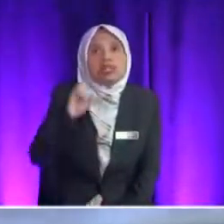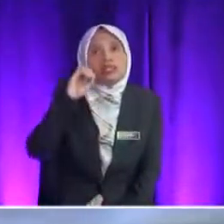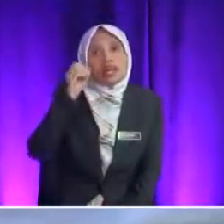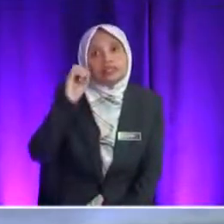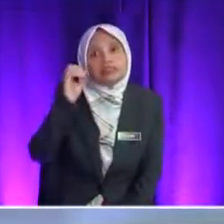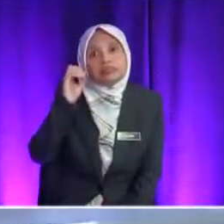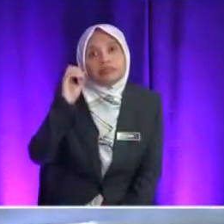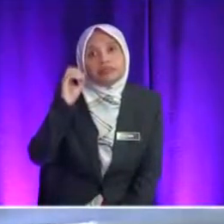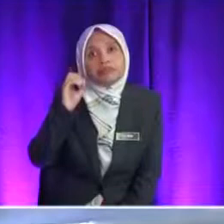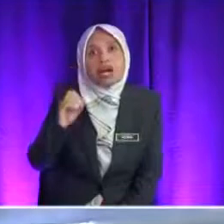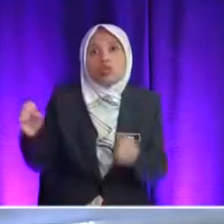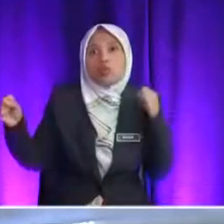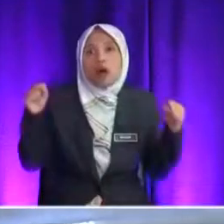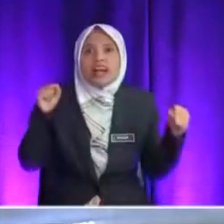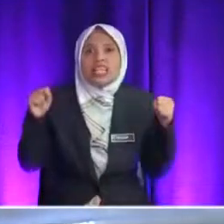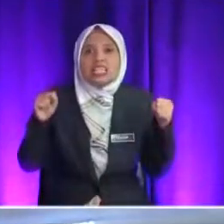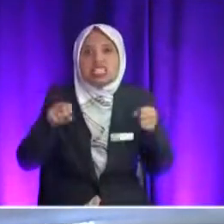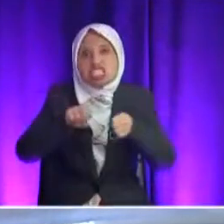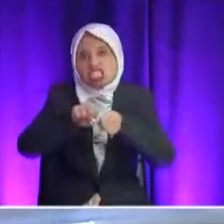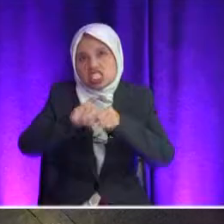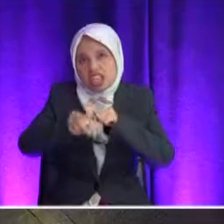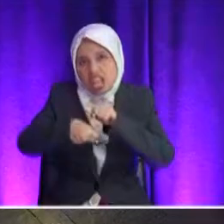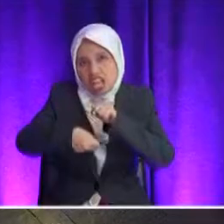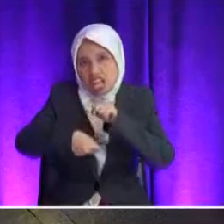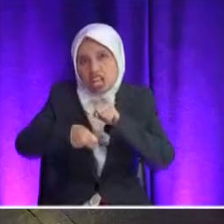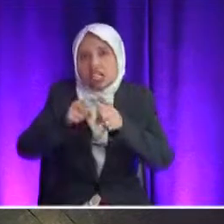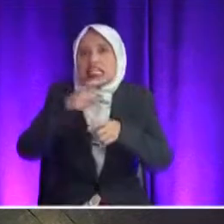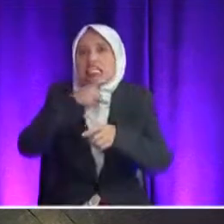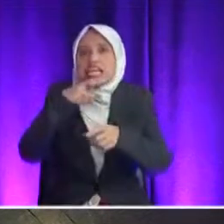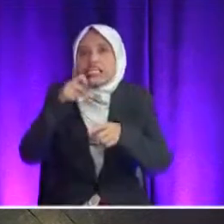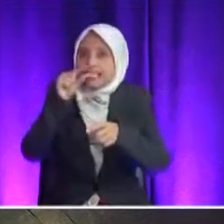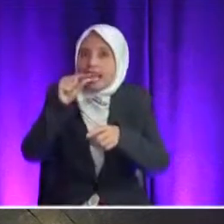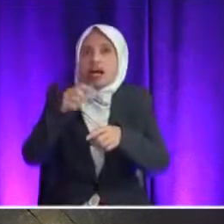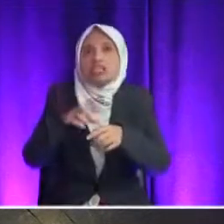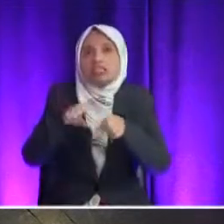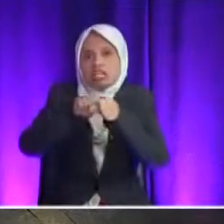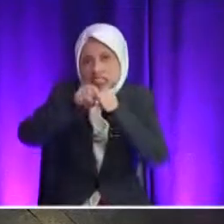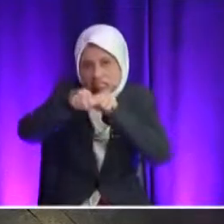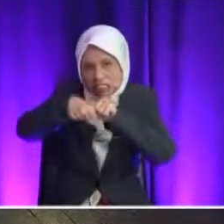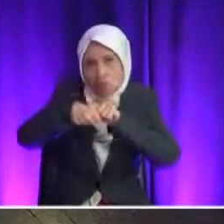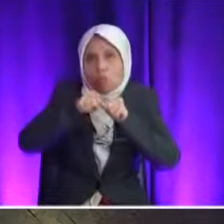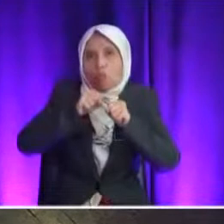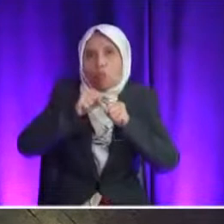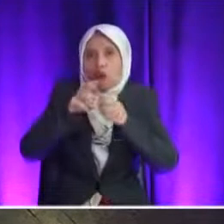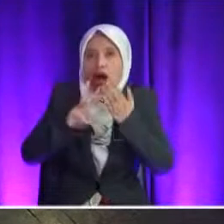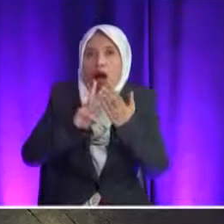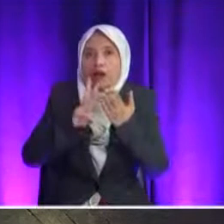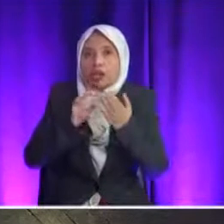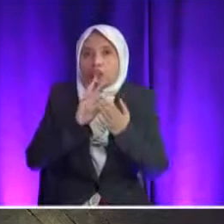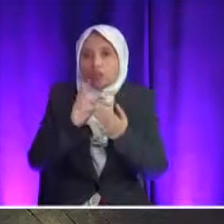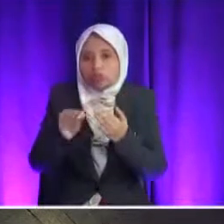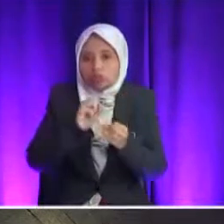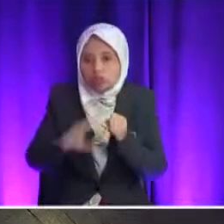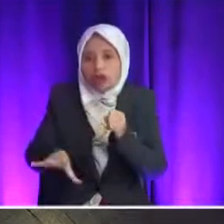kita punya Bah ah kayaknya make banyak aih jadi kita udah menguraikan kebasahan